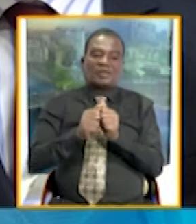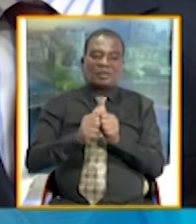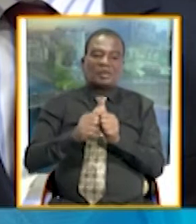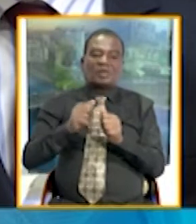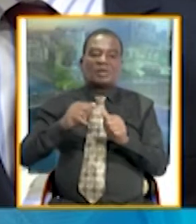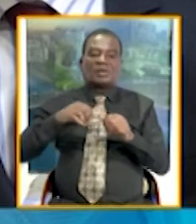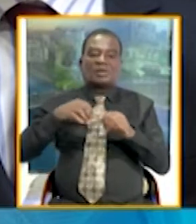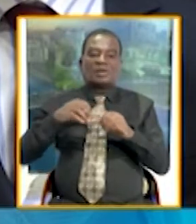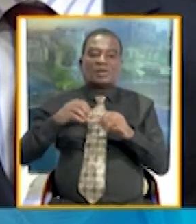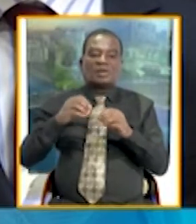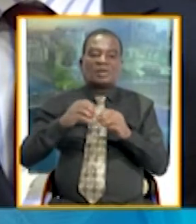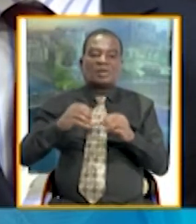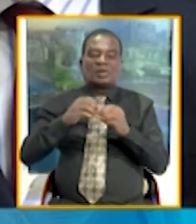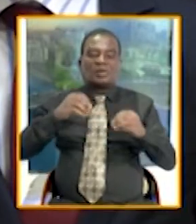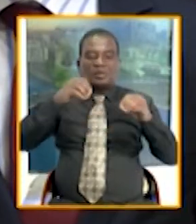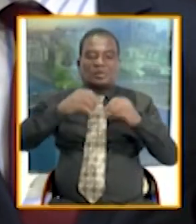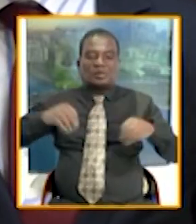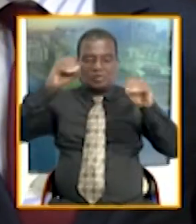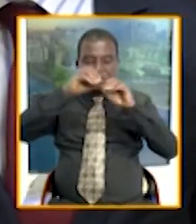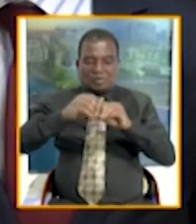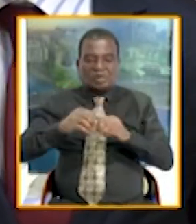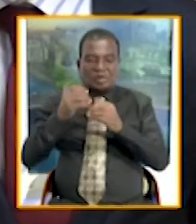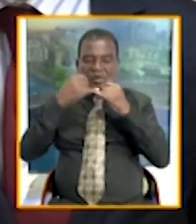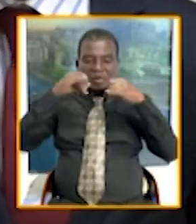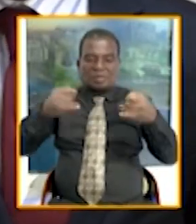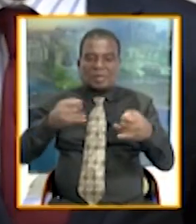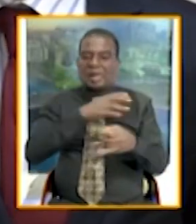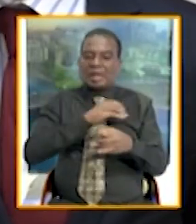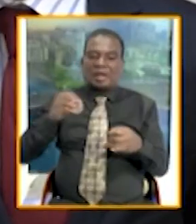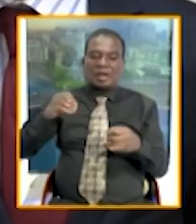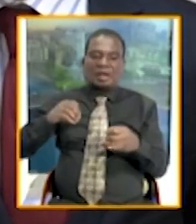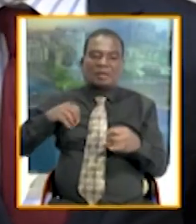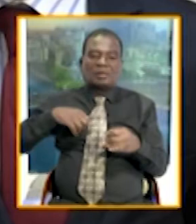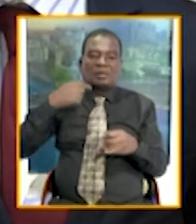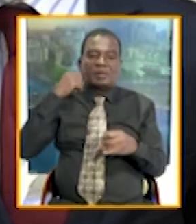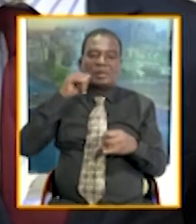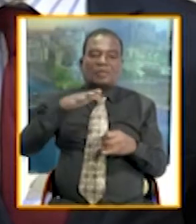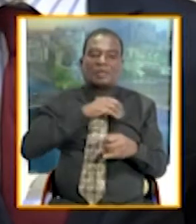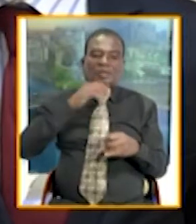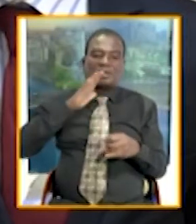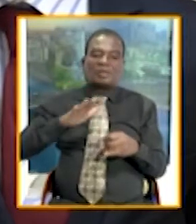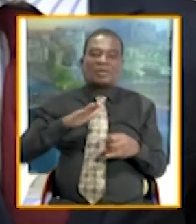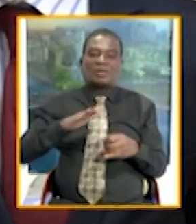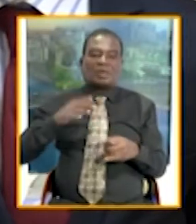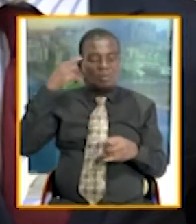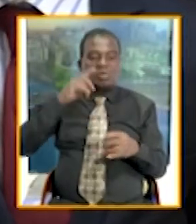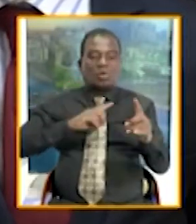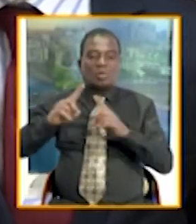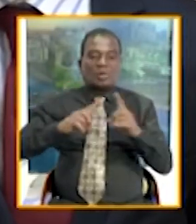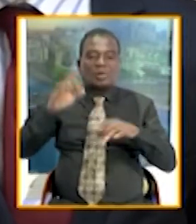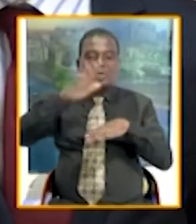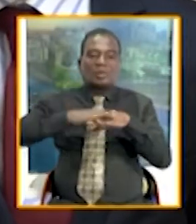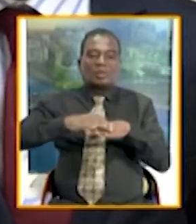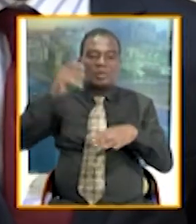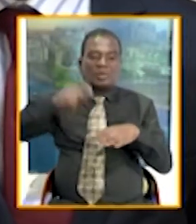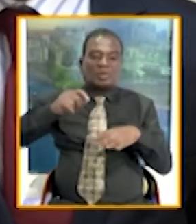qu'il était bon que nous réunissions les professionnels des médias, les OSC et les femmes et les jeunes pour échanger sur